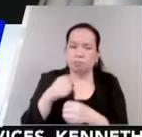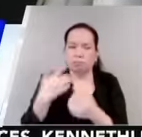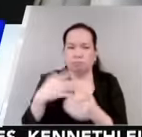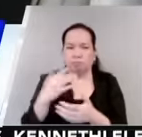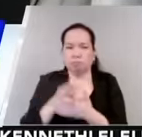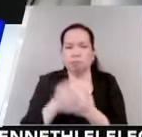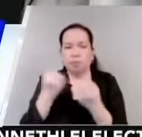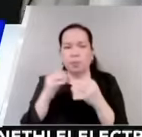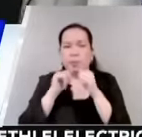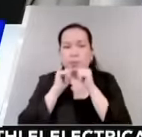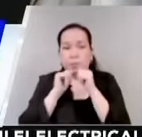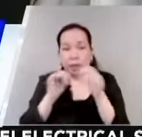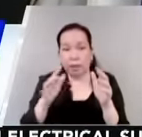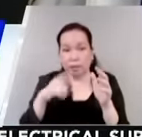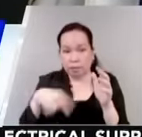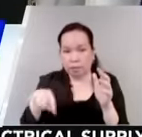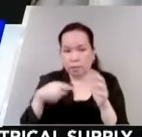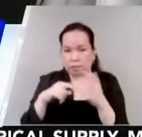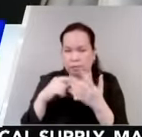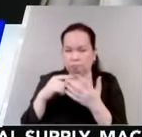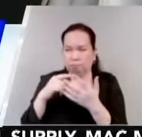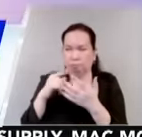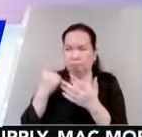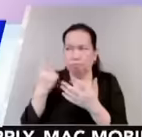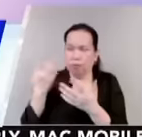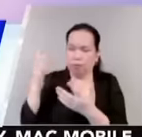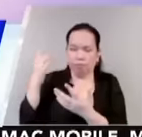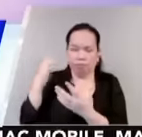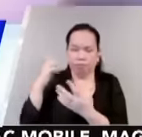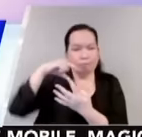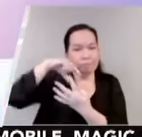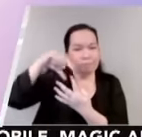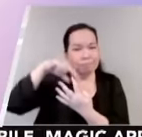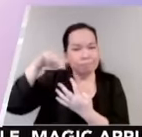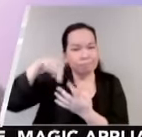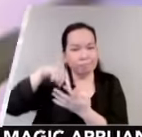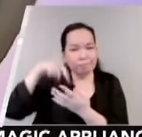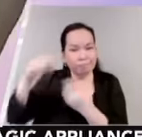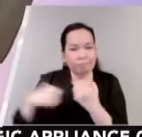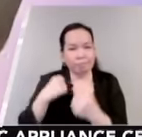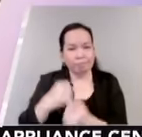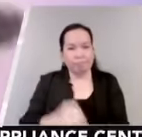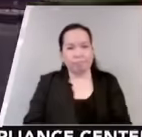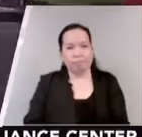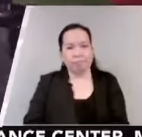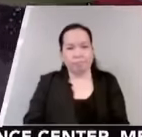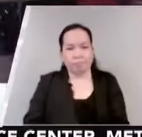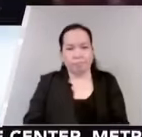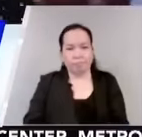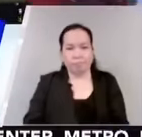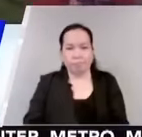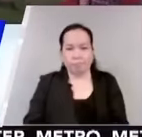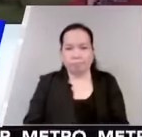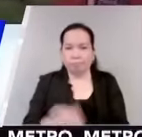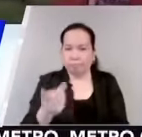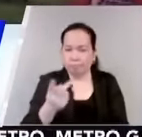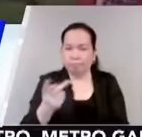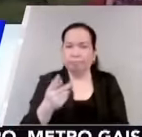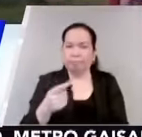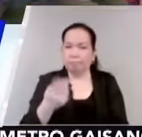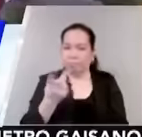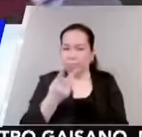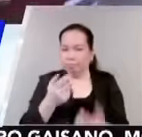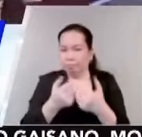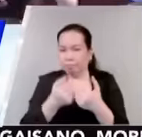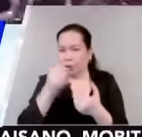sa unang quarter nitong taon na to. Ang Sparkle couple na sina Julian San Jose at River Cruz, gagamitin daw